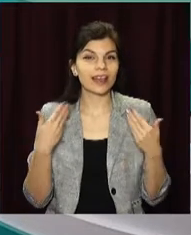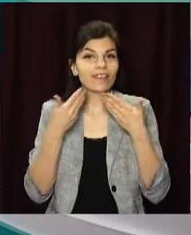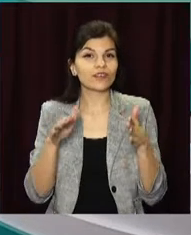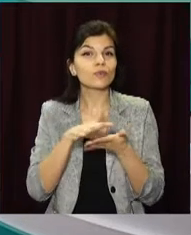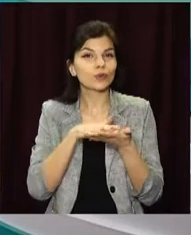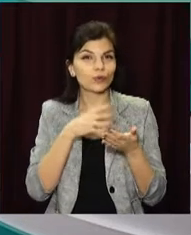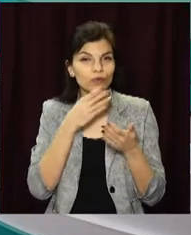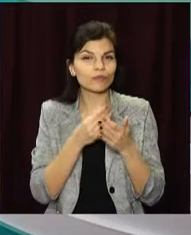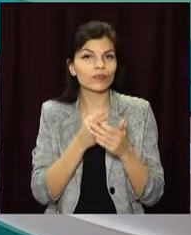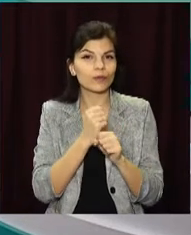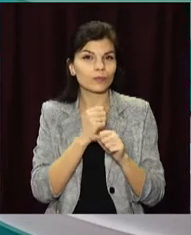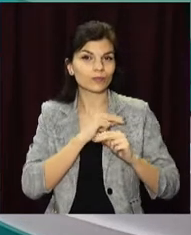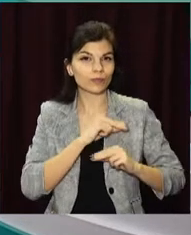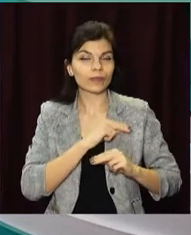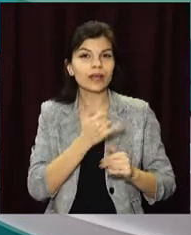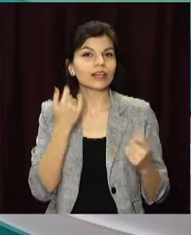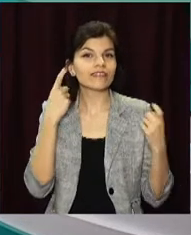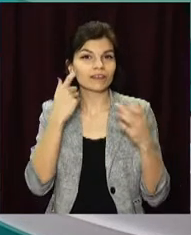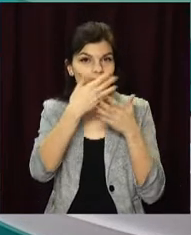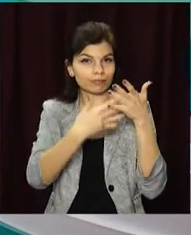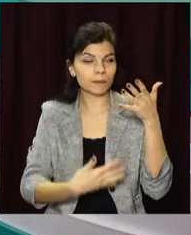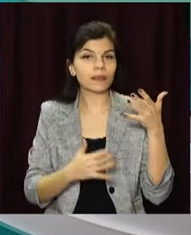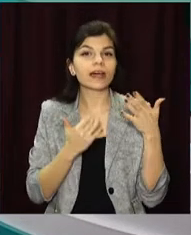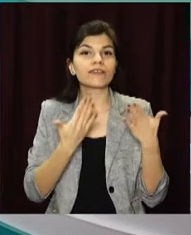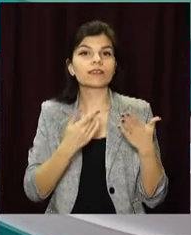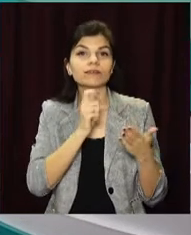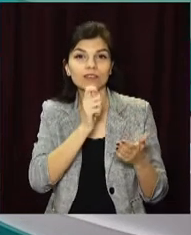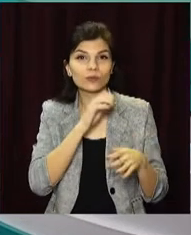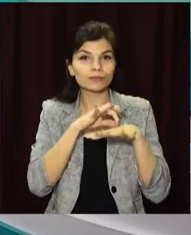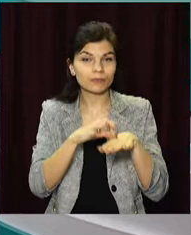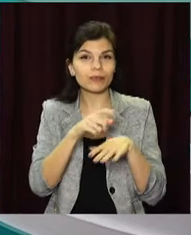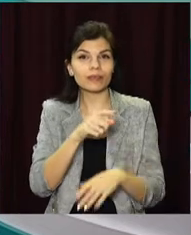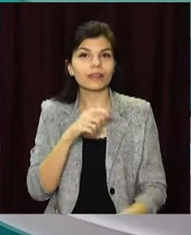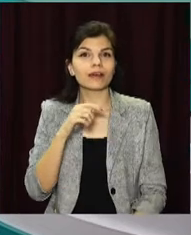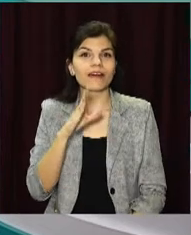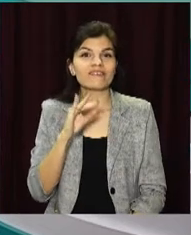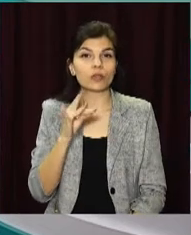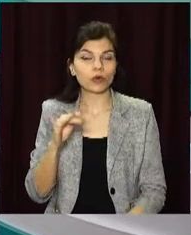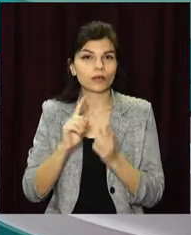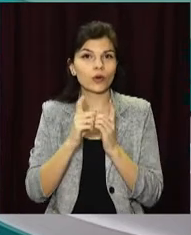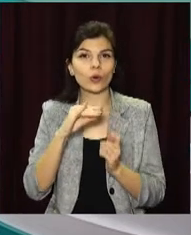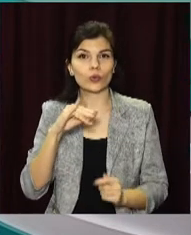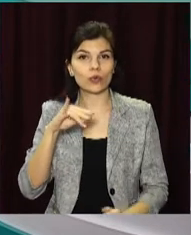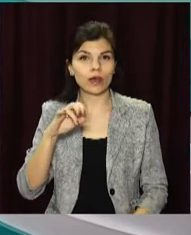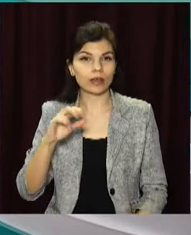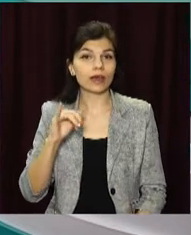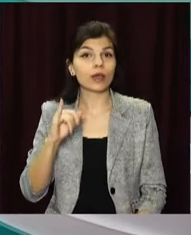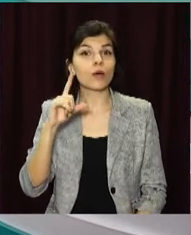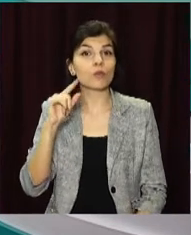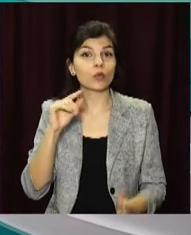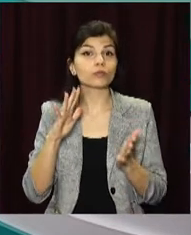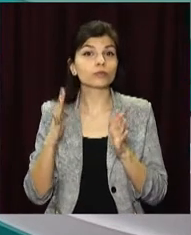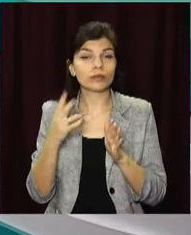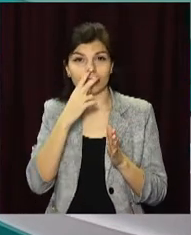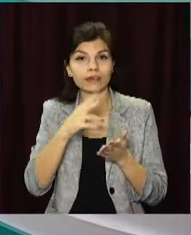Вітаю! Відкритий продовжує свою роботу і зараз блок новин. Для вас працюють Вікторія Вахрушина та сурдоперекладачка Юліана Пуговкіна. І про події понеділка